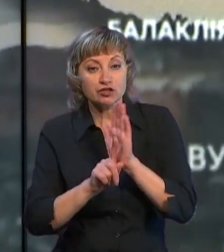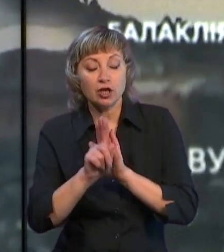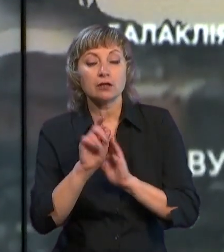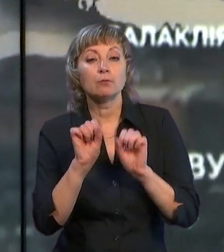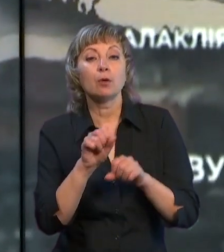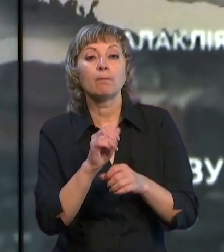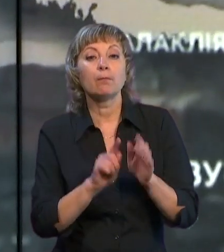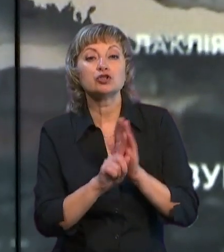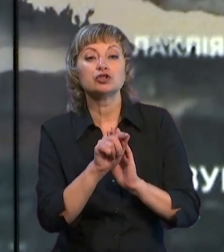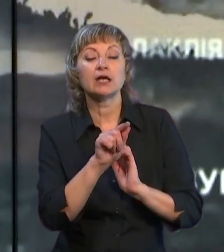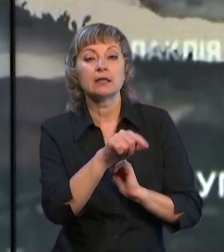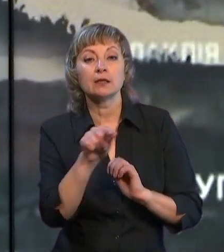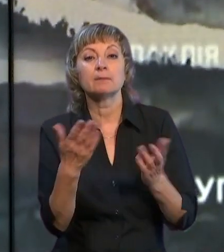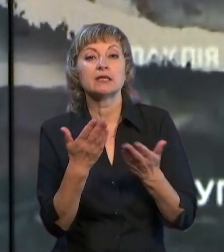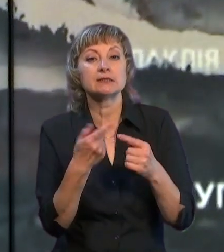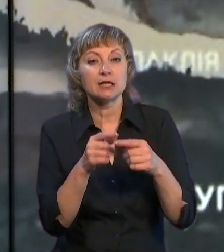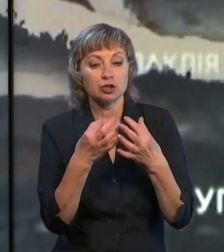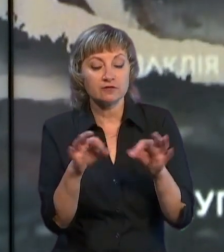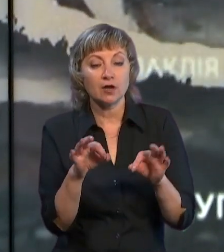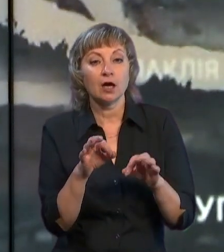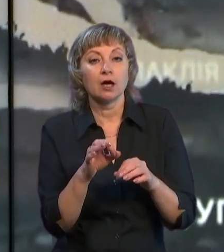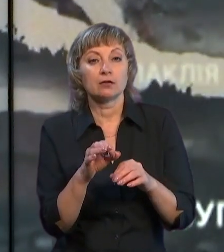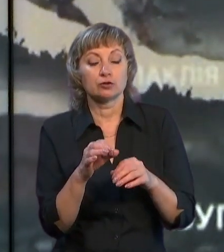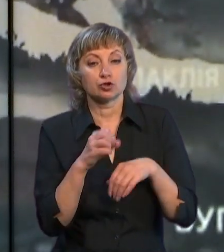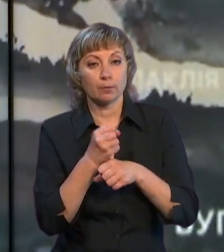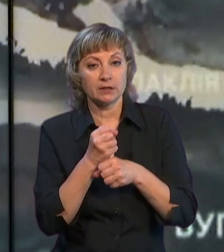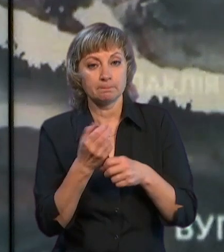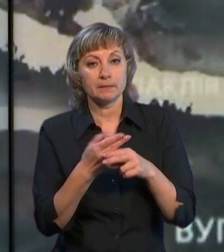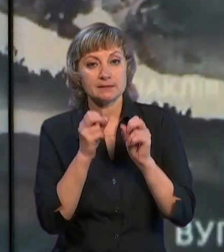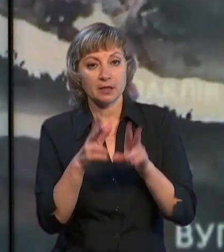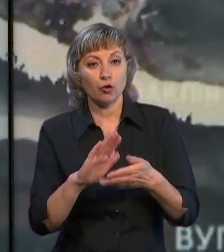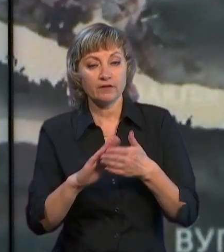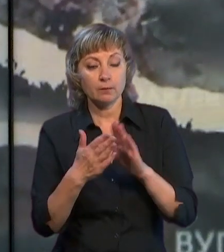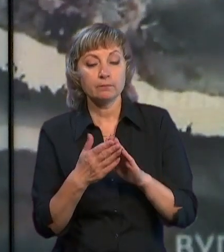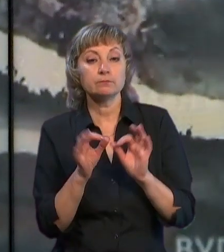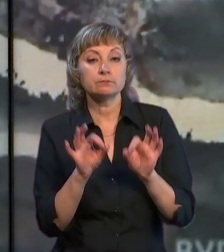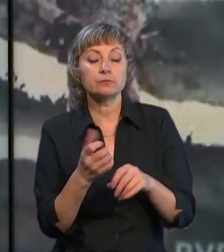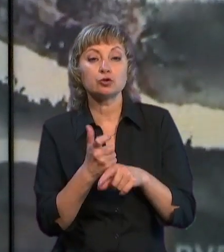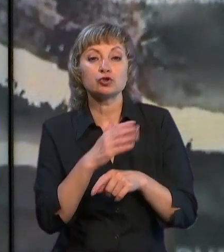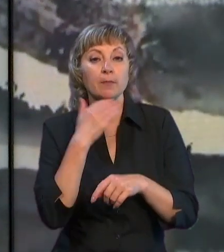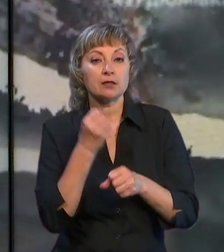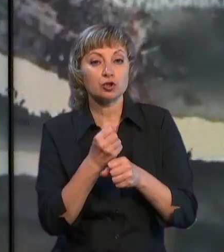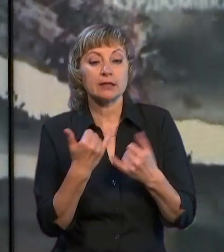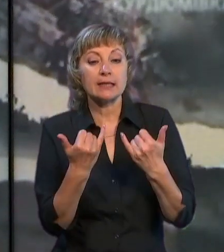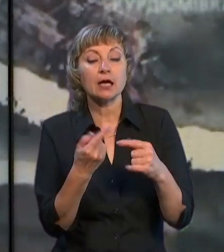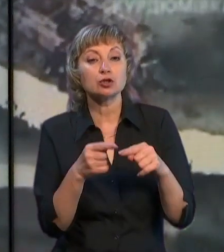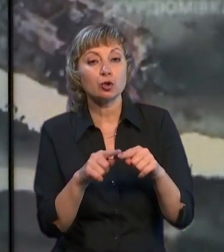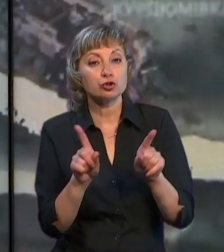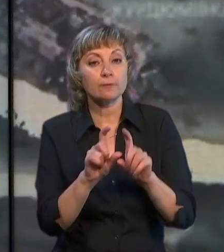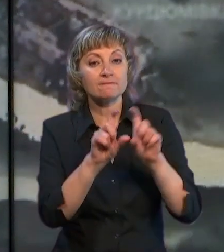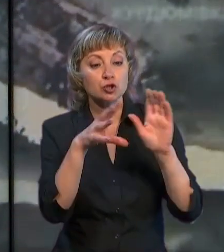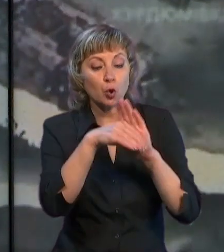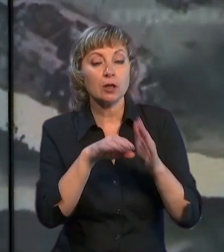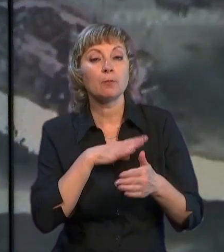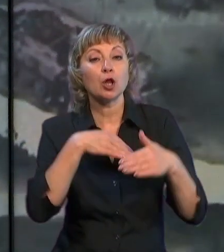там, де це дозволяє зробити безпекові умови. Безперечно, дуже багато зроблено для того, щоб у школах були